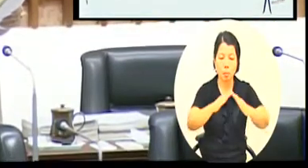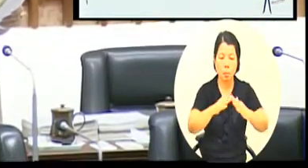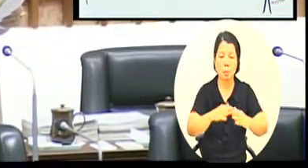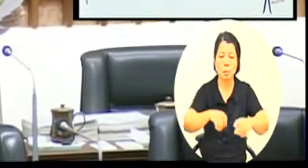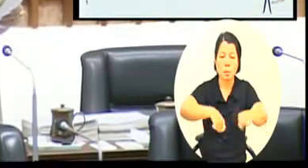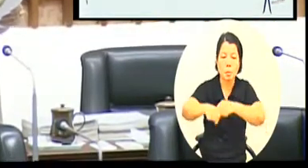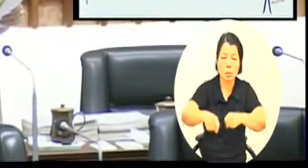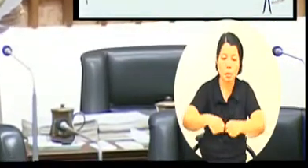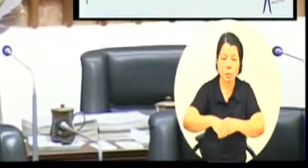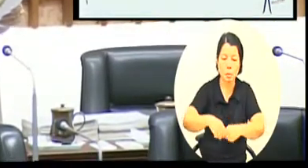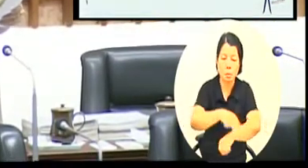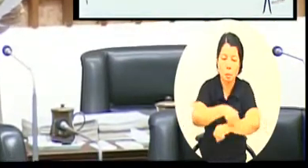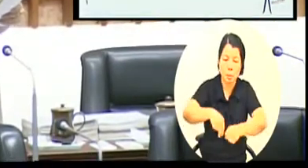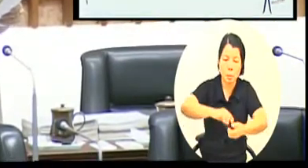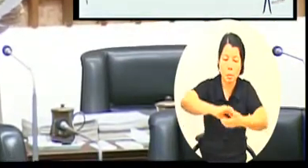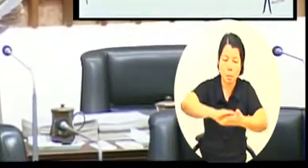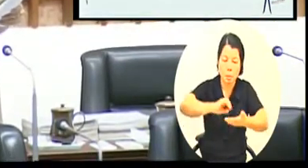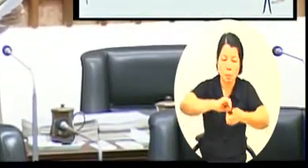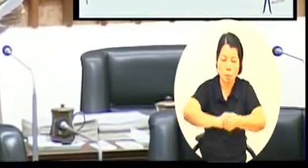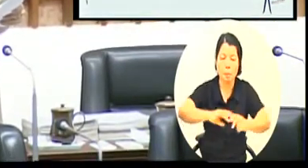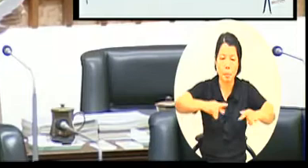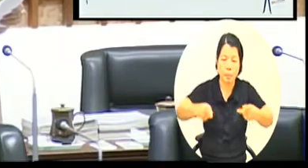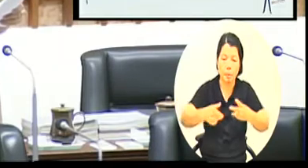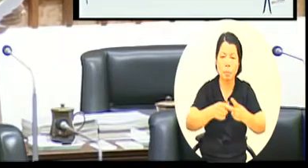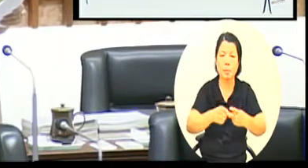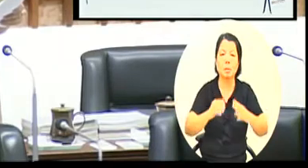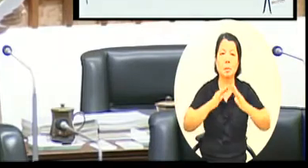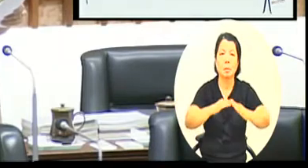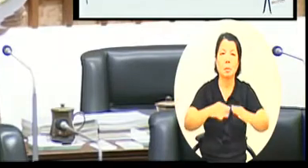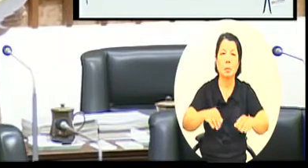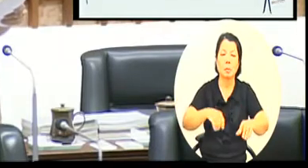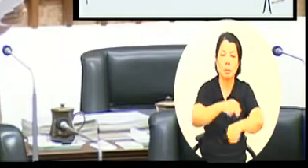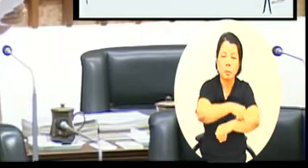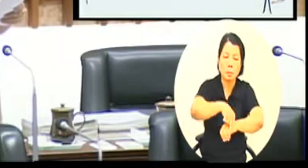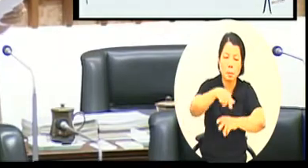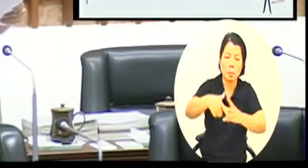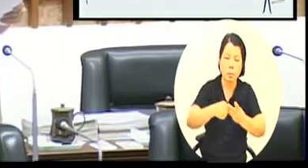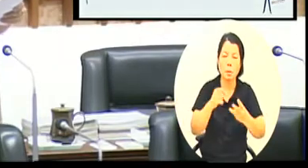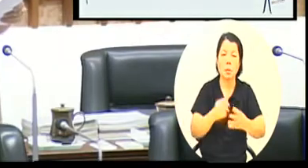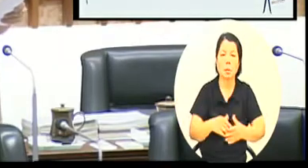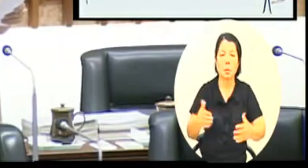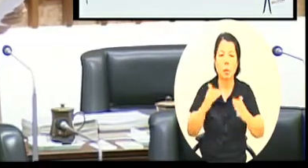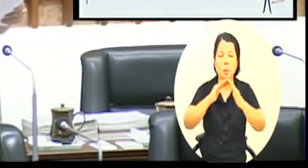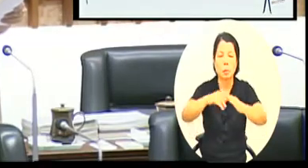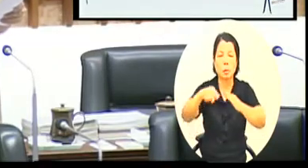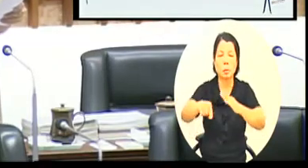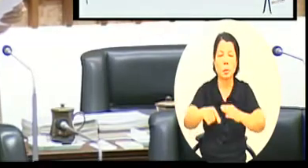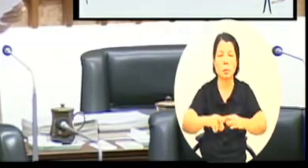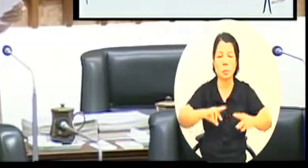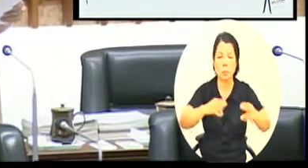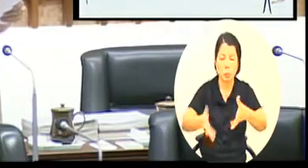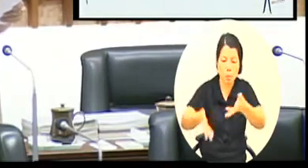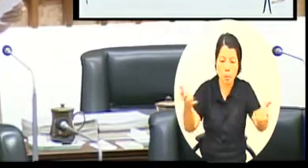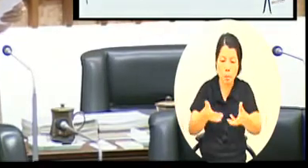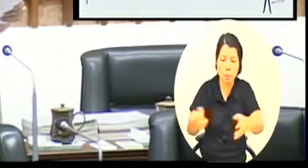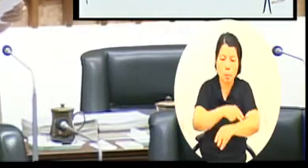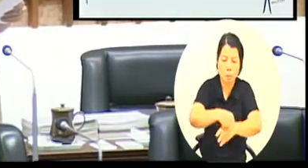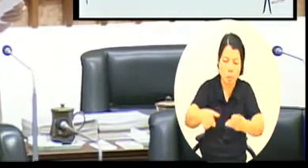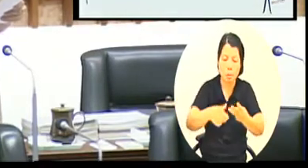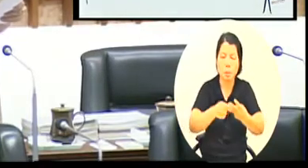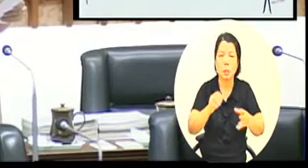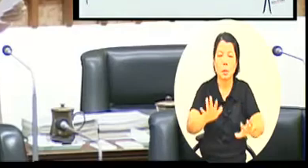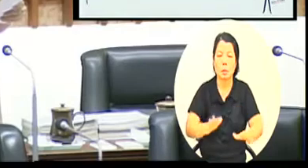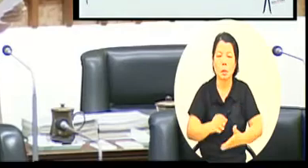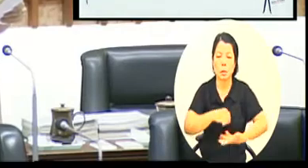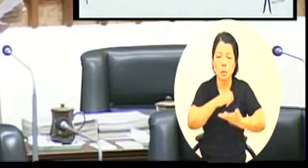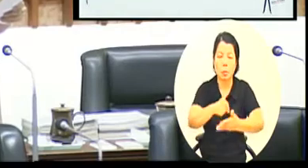临定变更、旧市区更新计划，还有新市区建设计划，然后都市计划申请或建